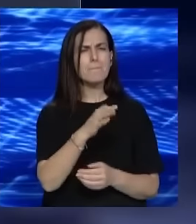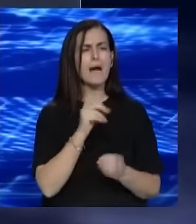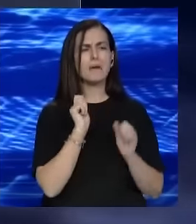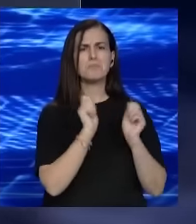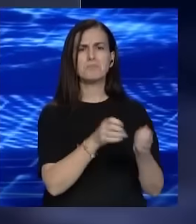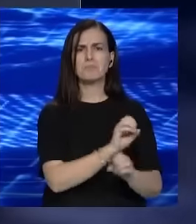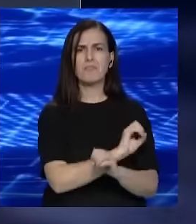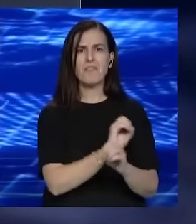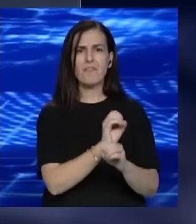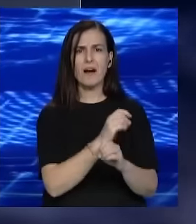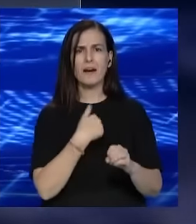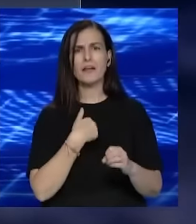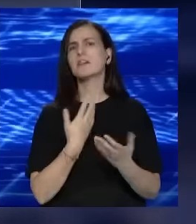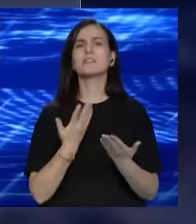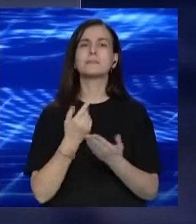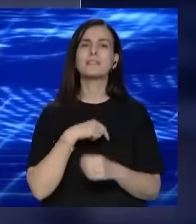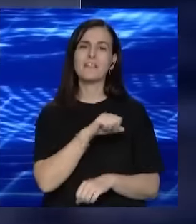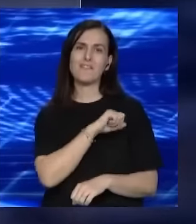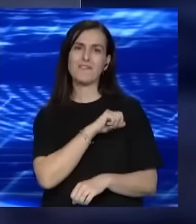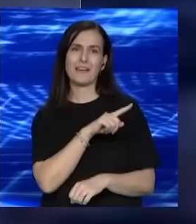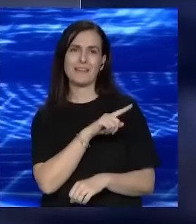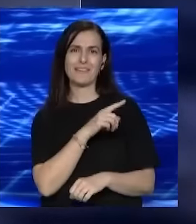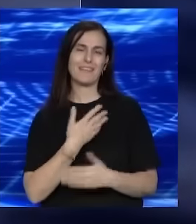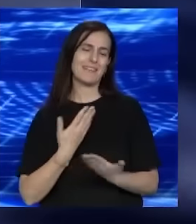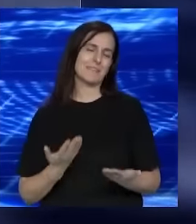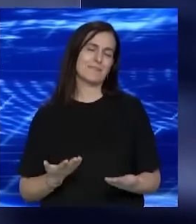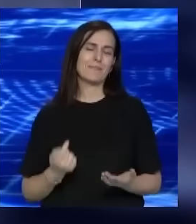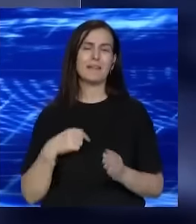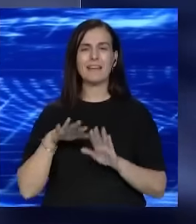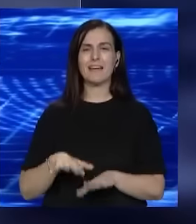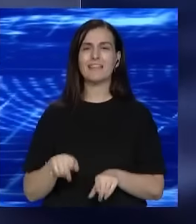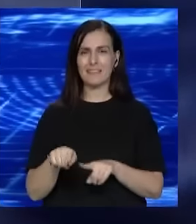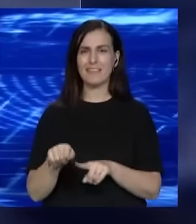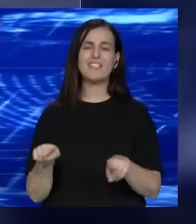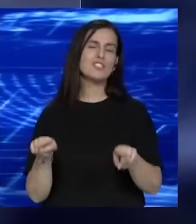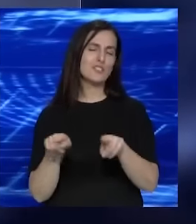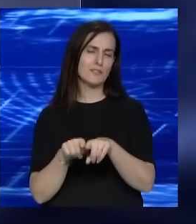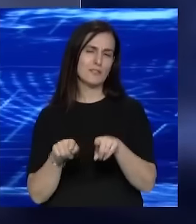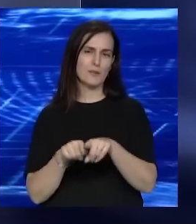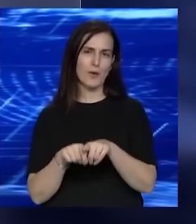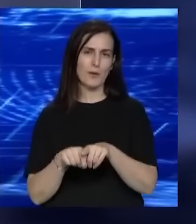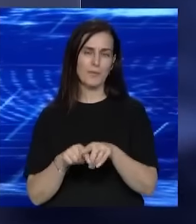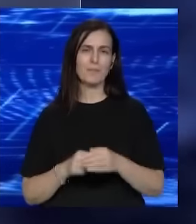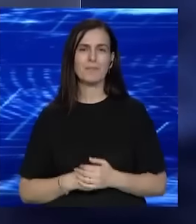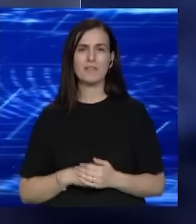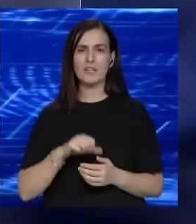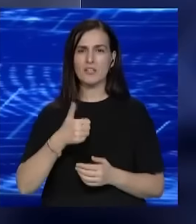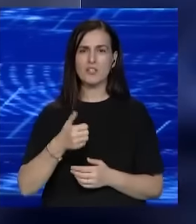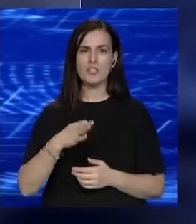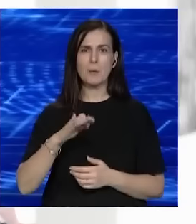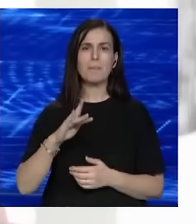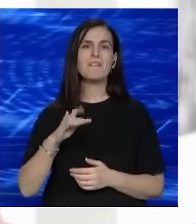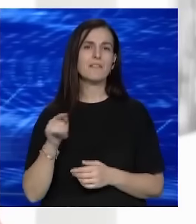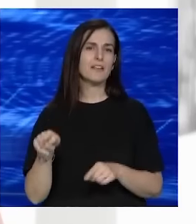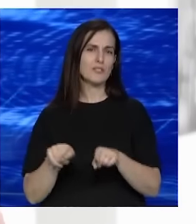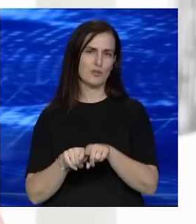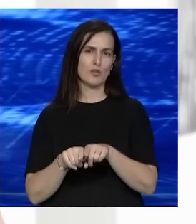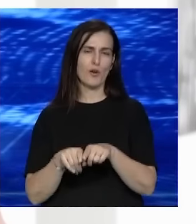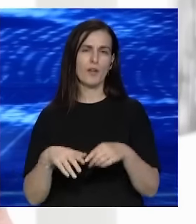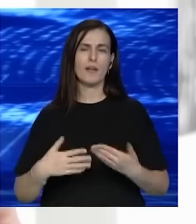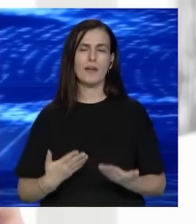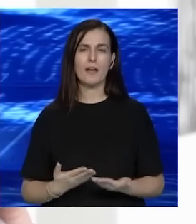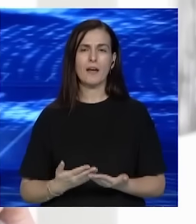asnjë kallëzim pikërisht për të mos përfunduar si ky tjetri i dënuar penalisht për veprën më ekstreme të shpifjes, kallëzim i rrem. Ndaj